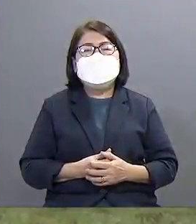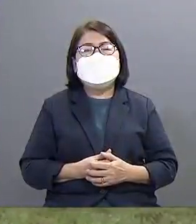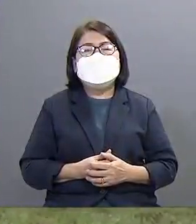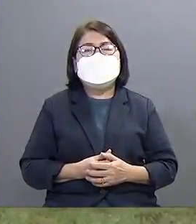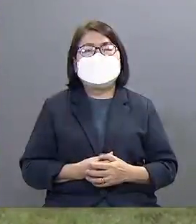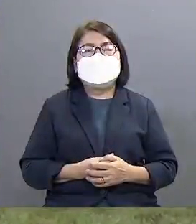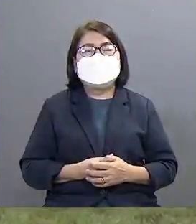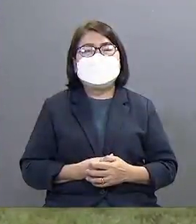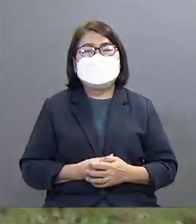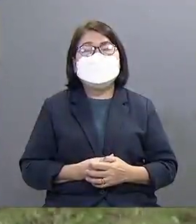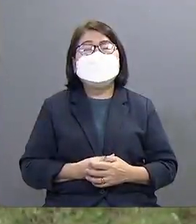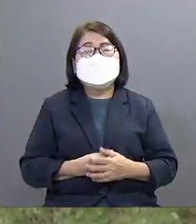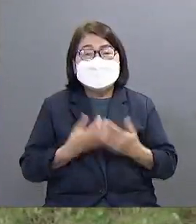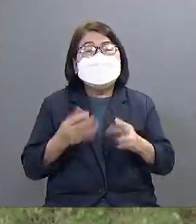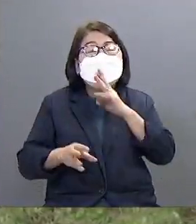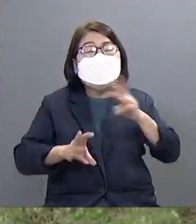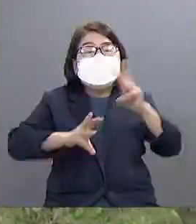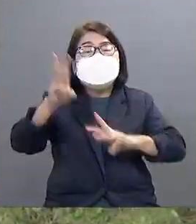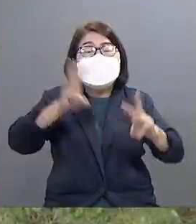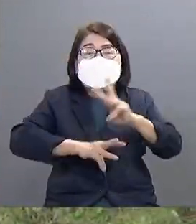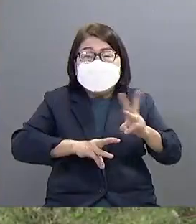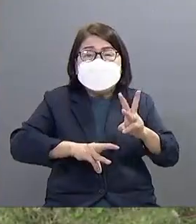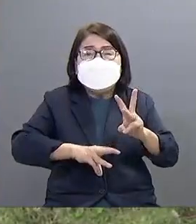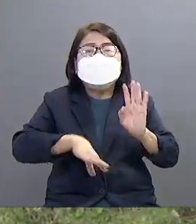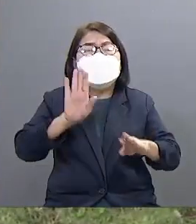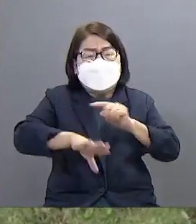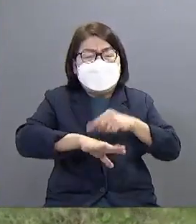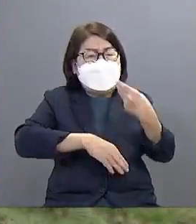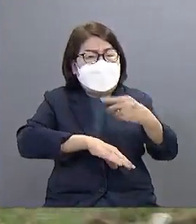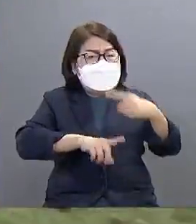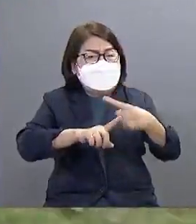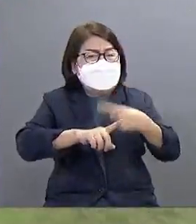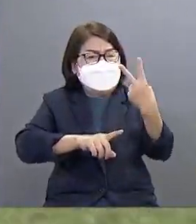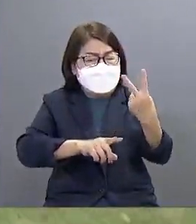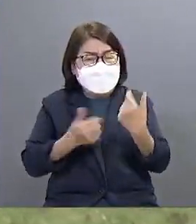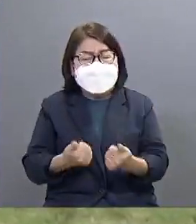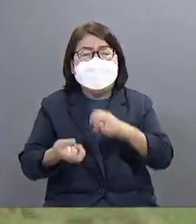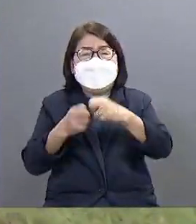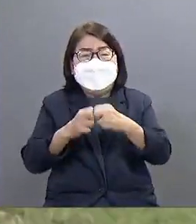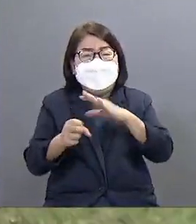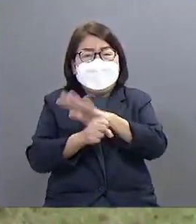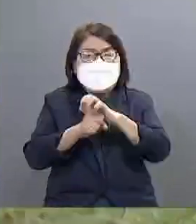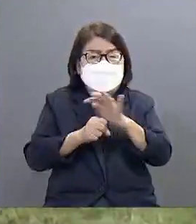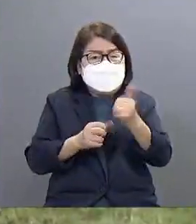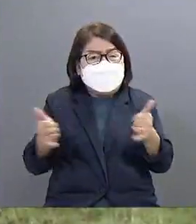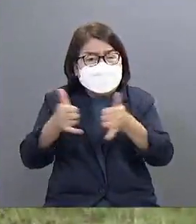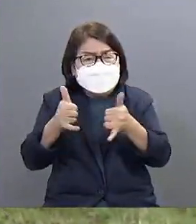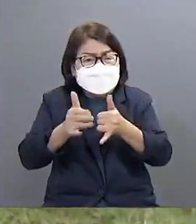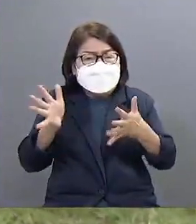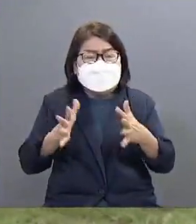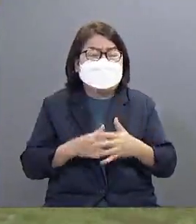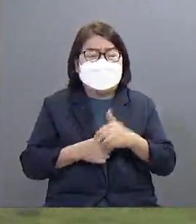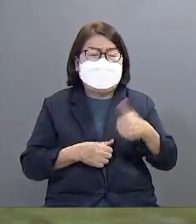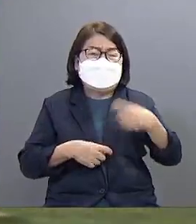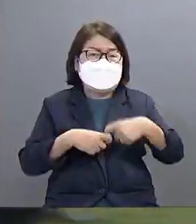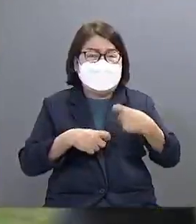เพราะมีเวลาซ้อมจำกัดเพียง2เดือนบวกกับสถานการณ์โควิด-19 ที่ไม่แน่นอนทำให้การซ้อมเป็นไปอย่างยากลำบากโชคดี